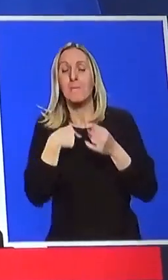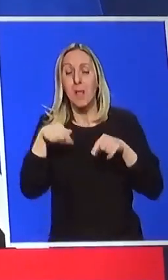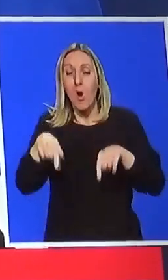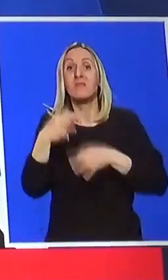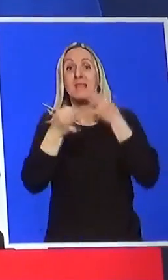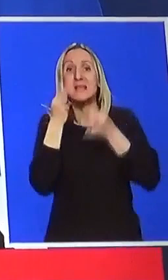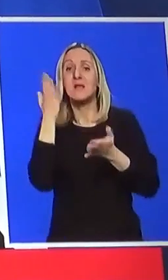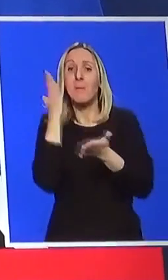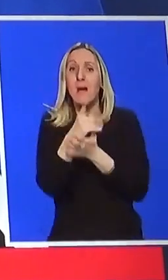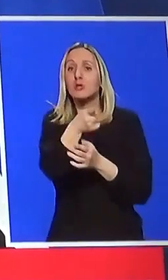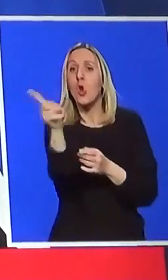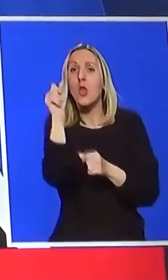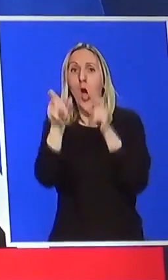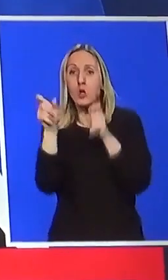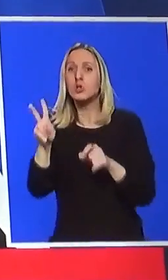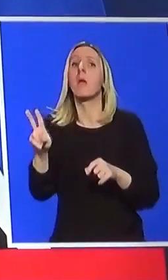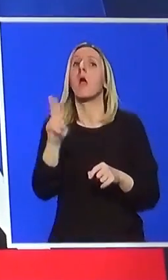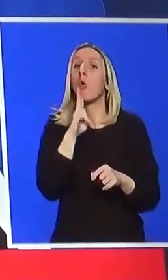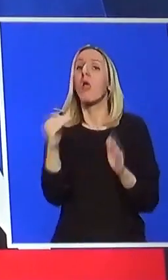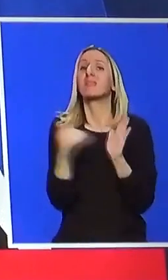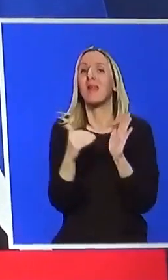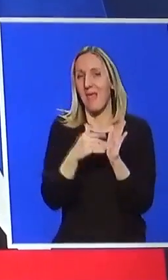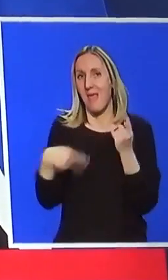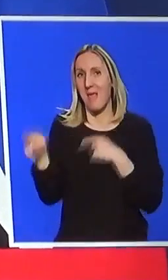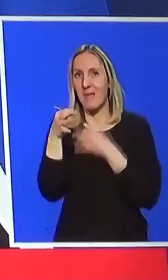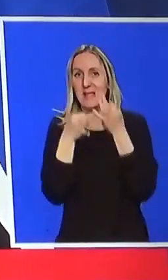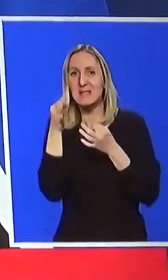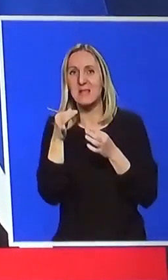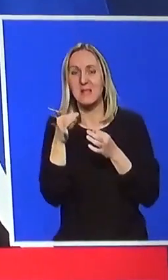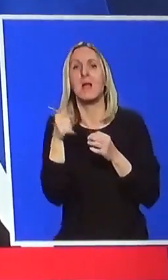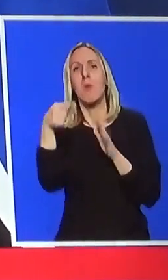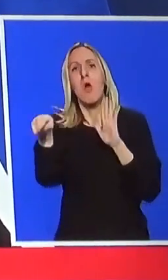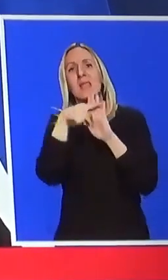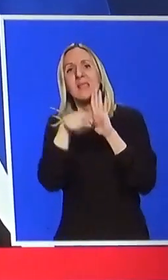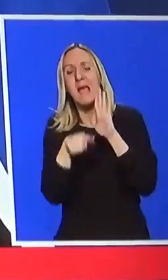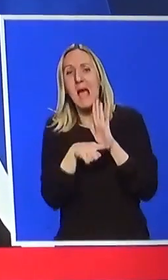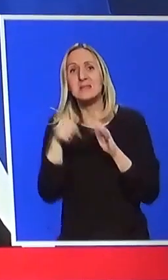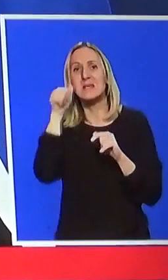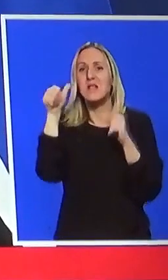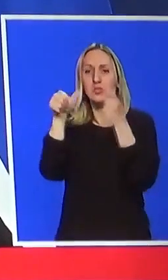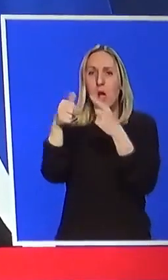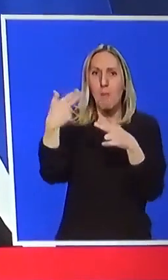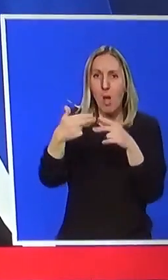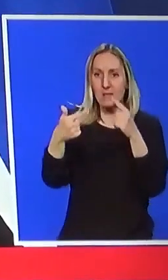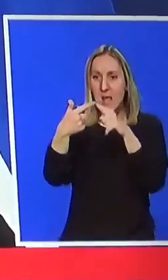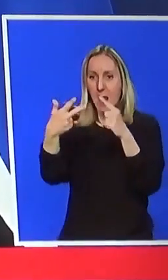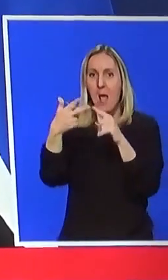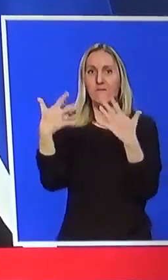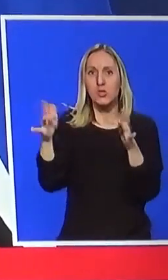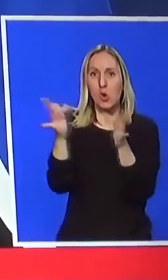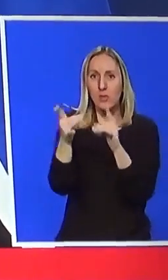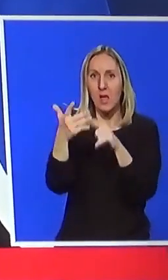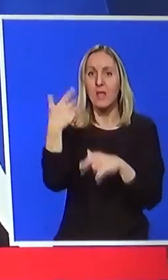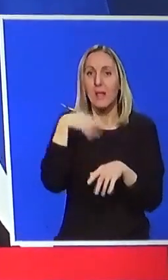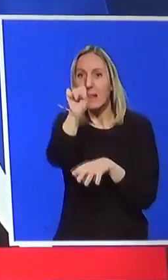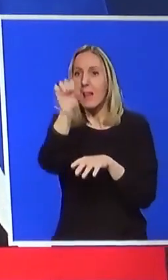koje imaju indikacije za testiranje. Indikacije smo i kako proširili sa ciljem da se otkriju i one